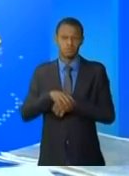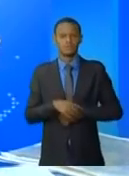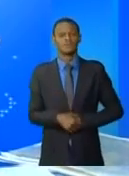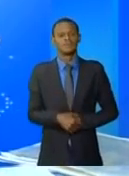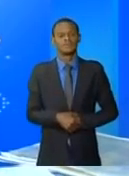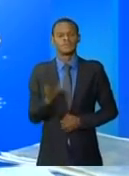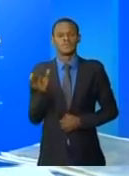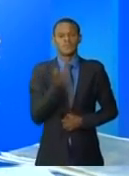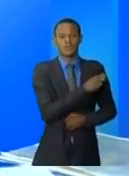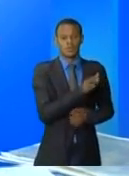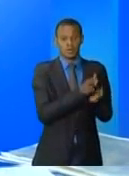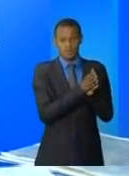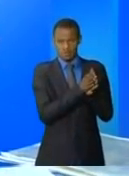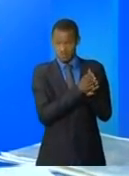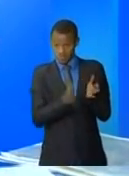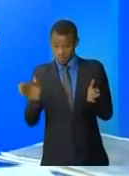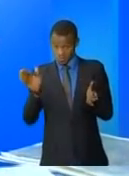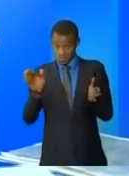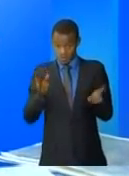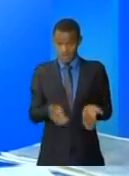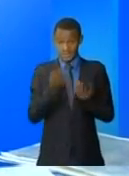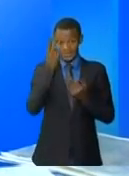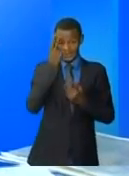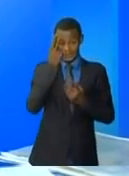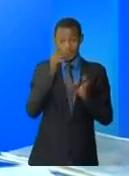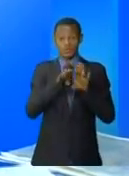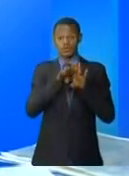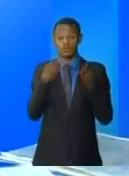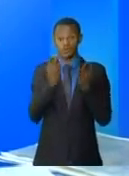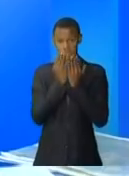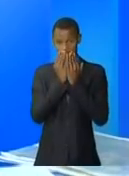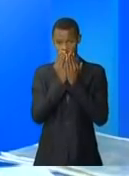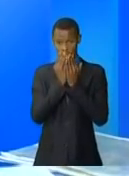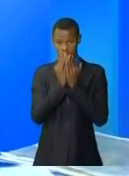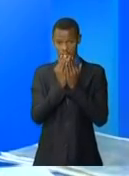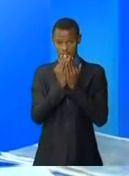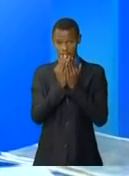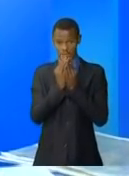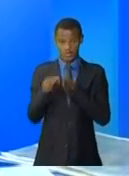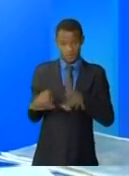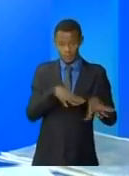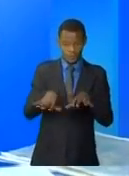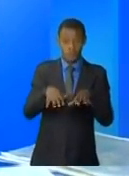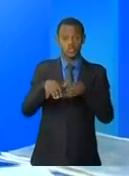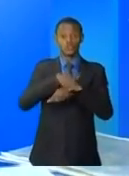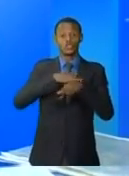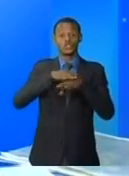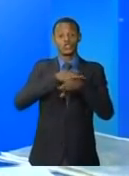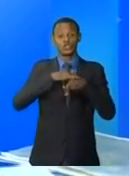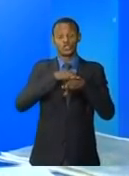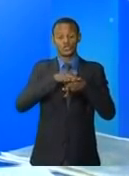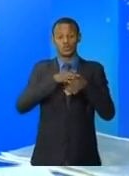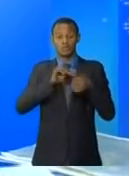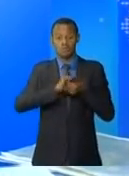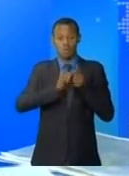ces temps à Kinshasa, lancement de l'étude de faisabilité sur le réseau ferroviaire. Les participants vont examiner